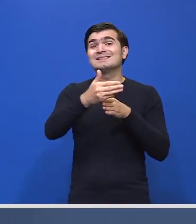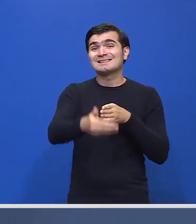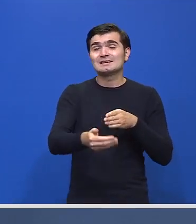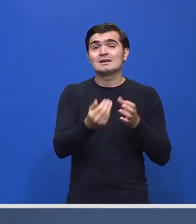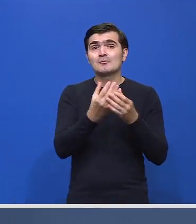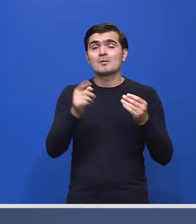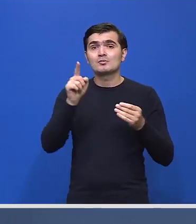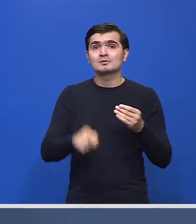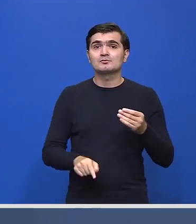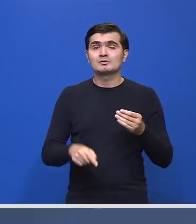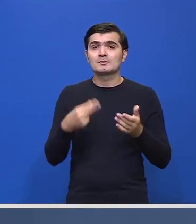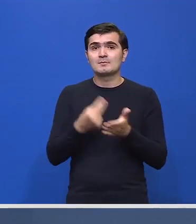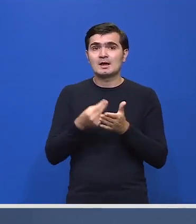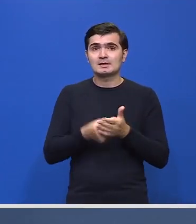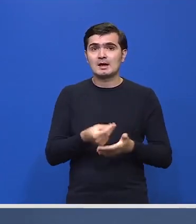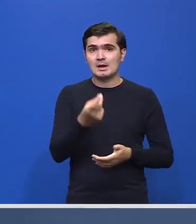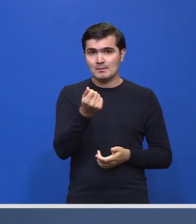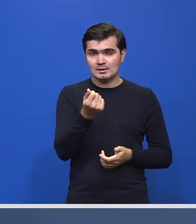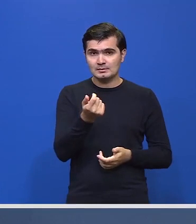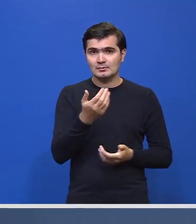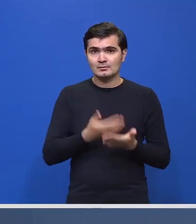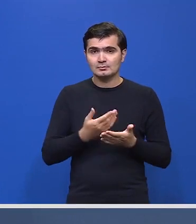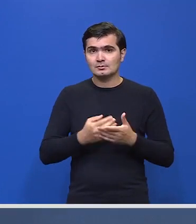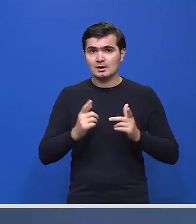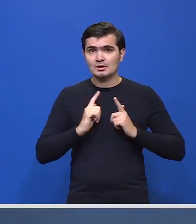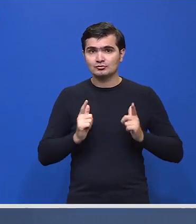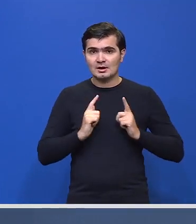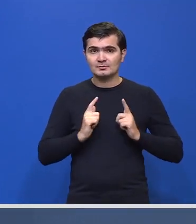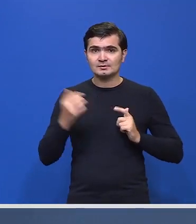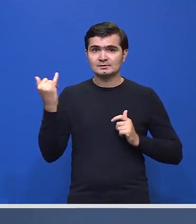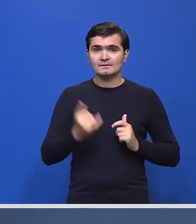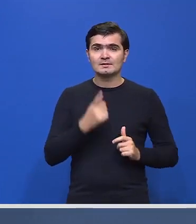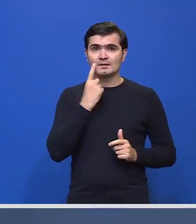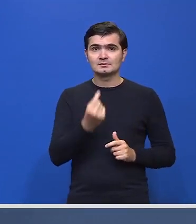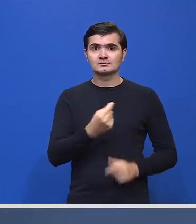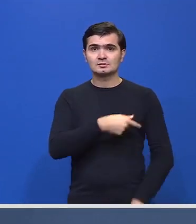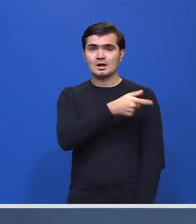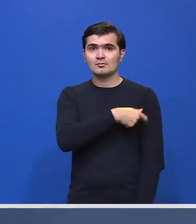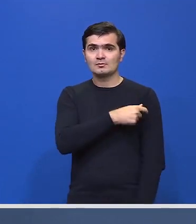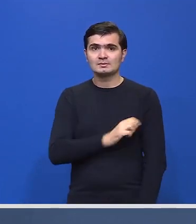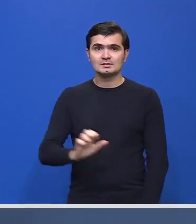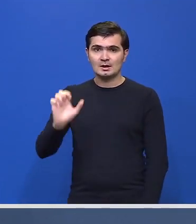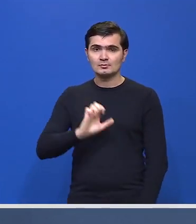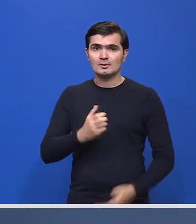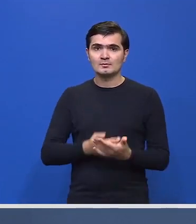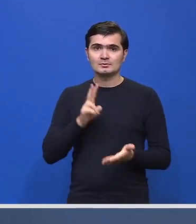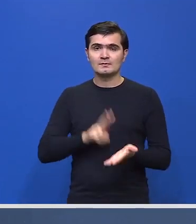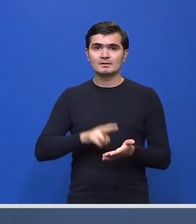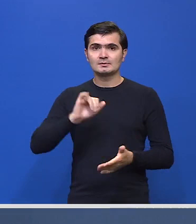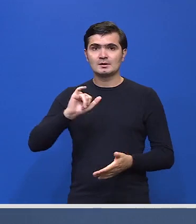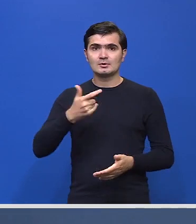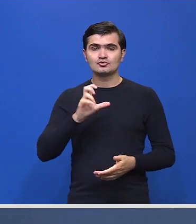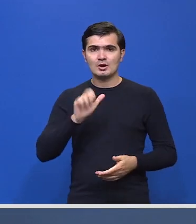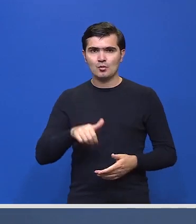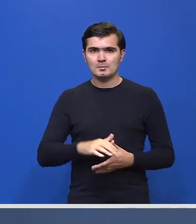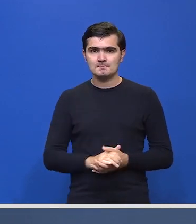luni o tranșă de bani așteptând ca să vină un răspuns din partea Comisiei pe validarea unui jalon? Acest